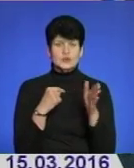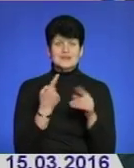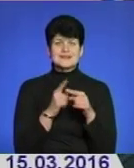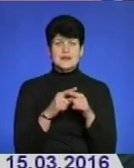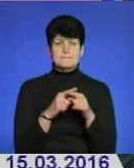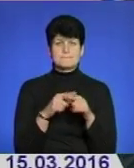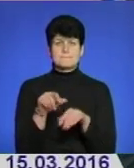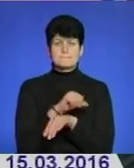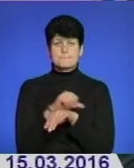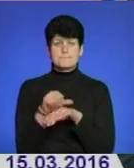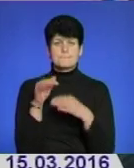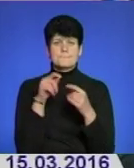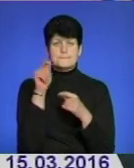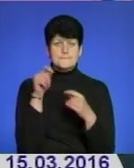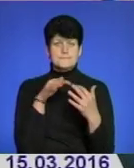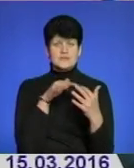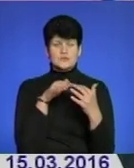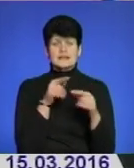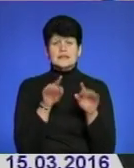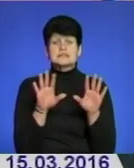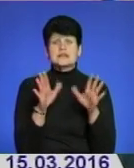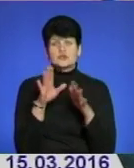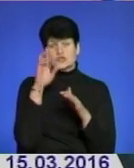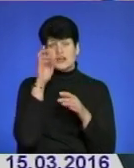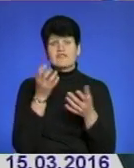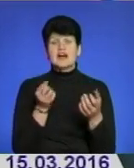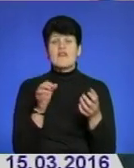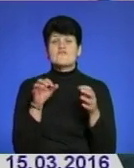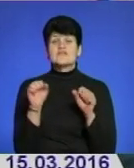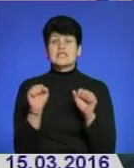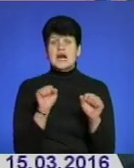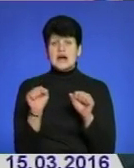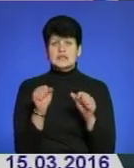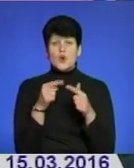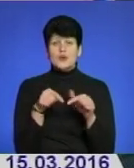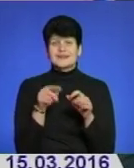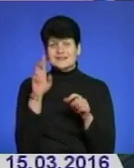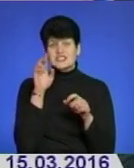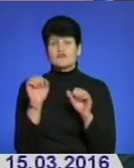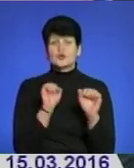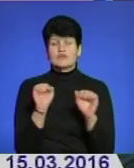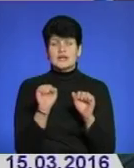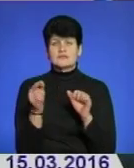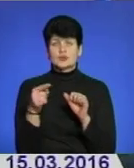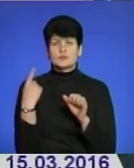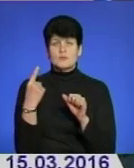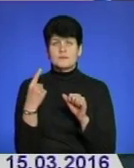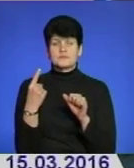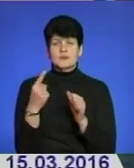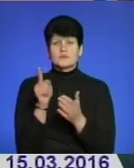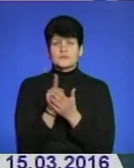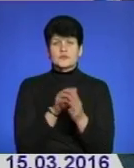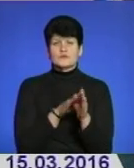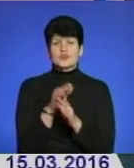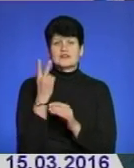передовій. Так склалося, що державна влада, органи державної влади в Тернопільській області покликані виконувати